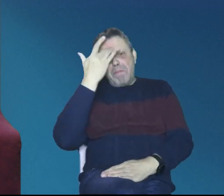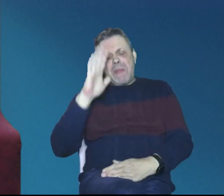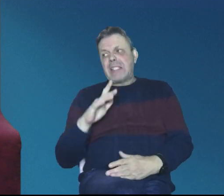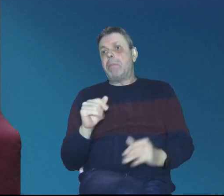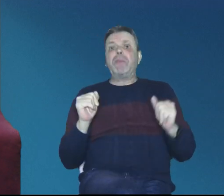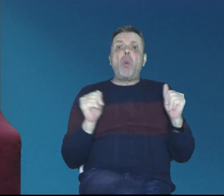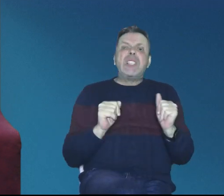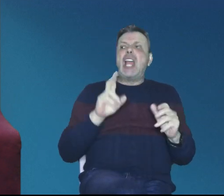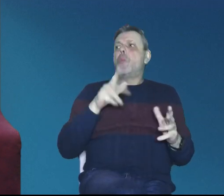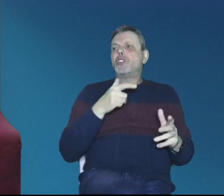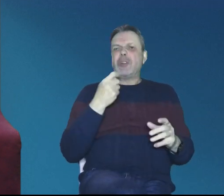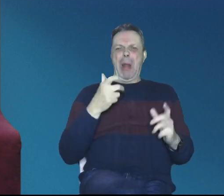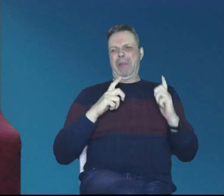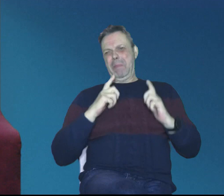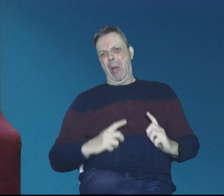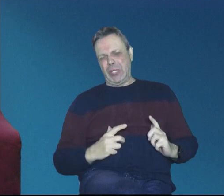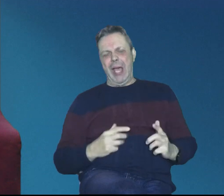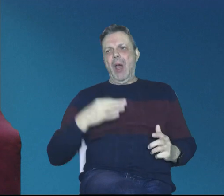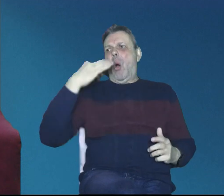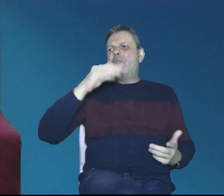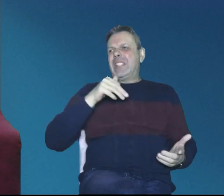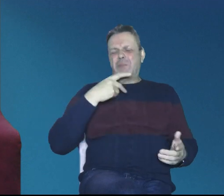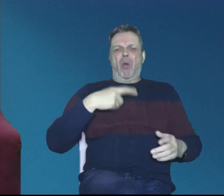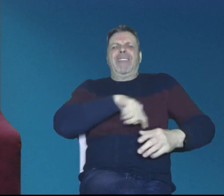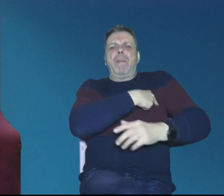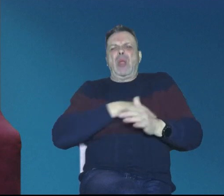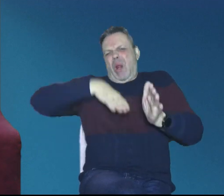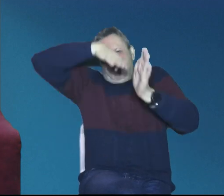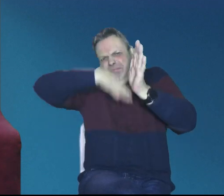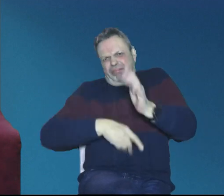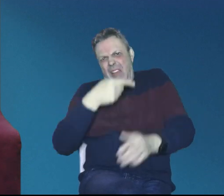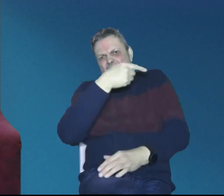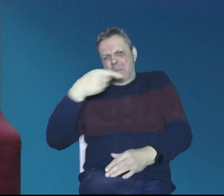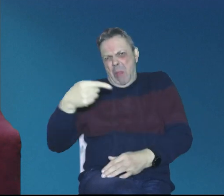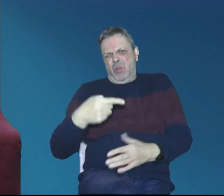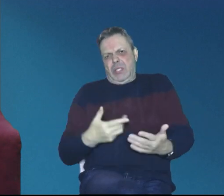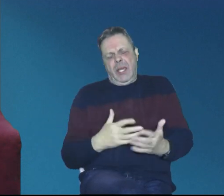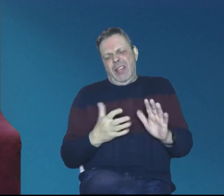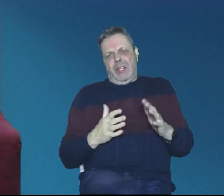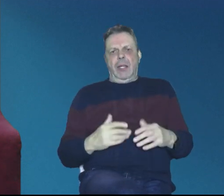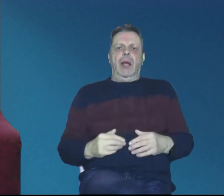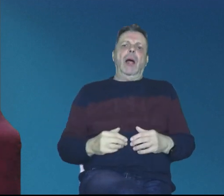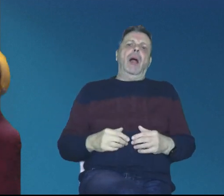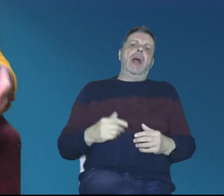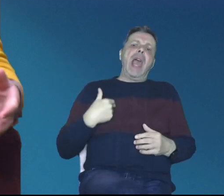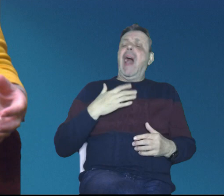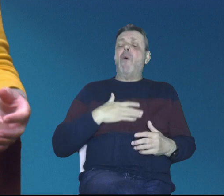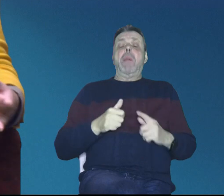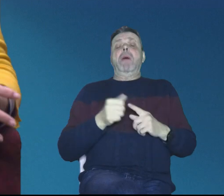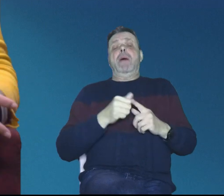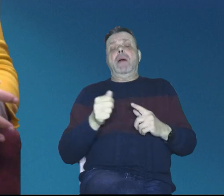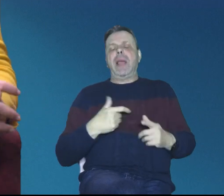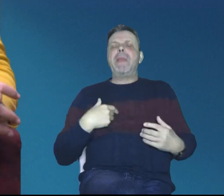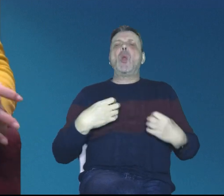nakon toga, ne znam, možda ćemo u sjećanju imati malu pauzu. Sve ovisi o tome da li će biti preniske temperature za izlazak s predstavom. Ja se